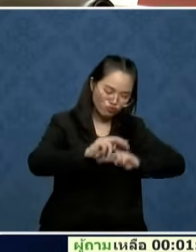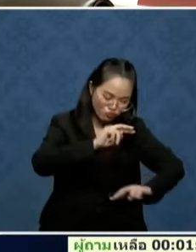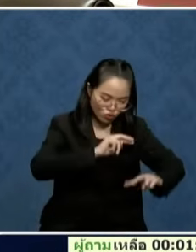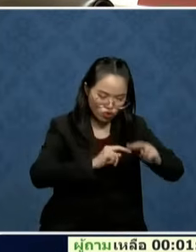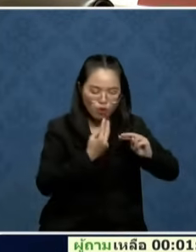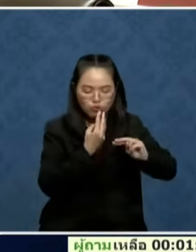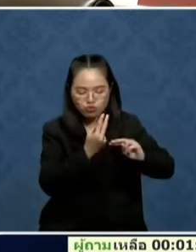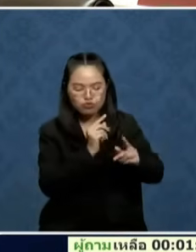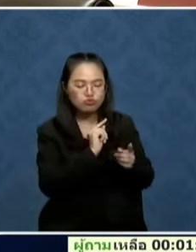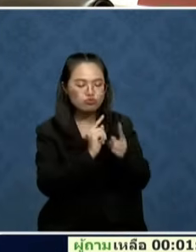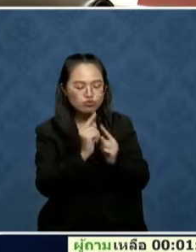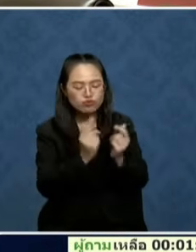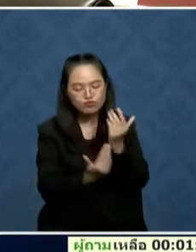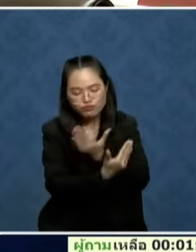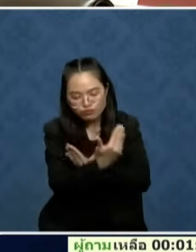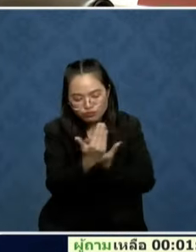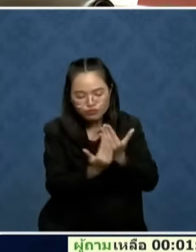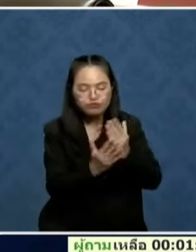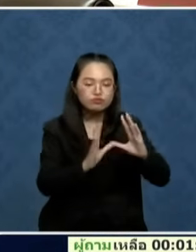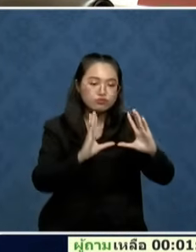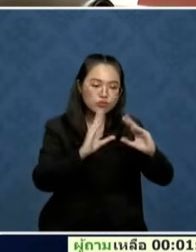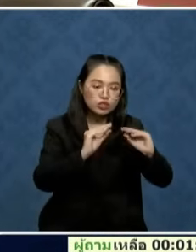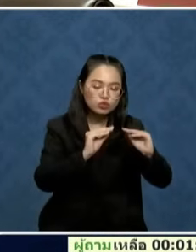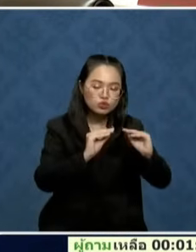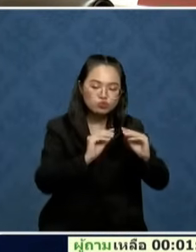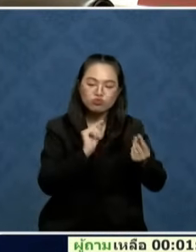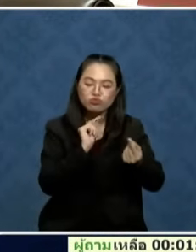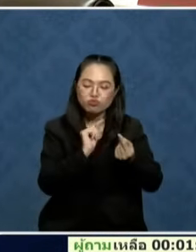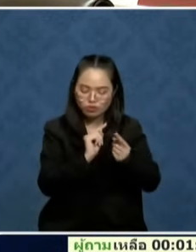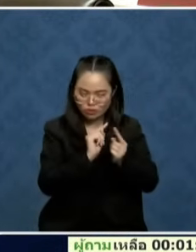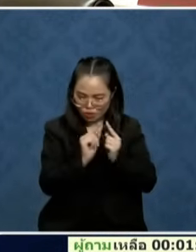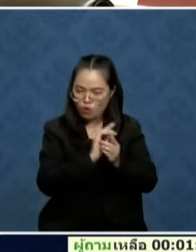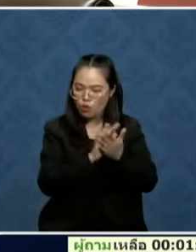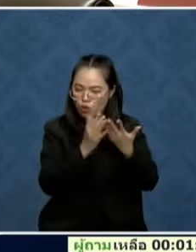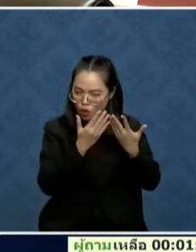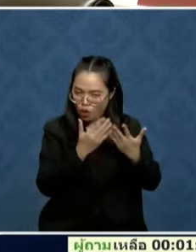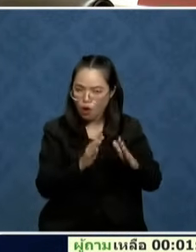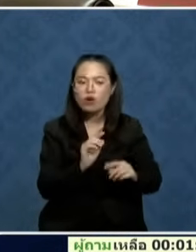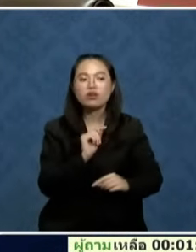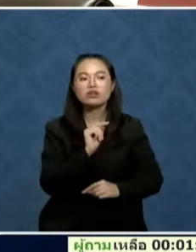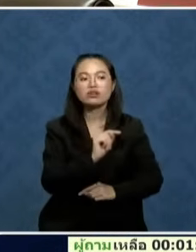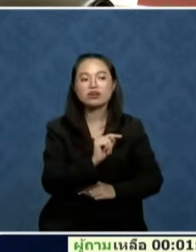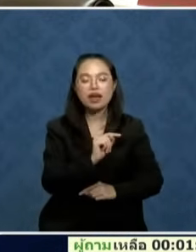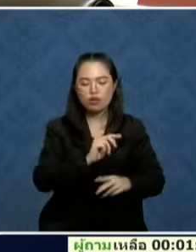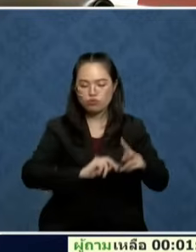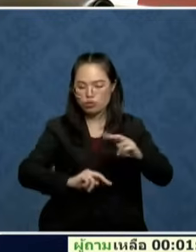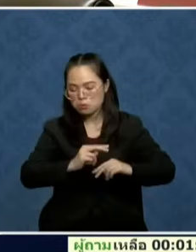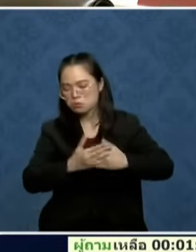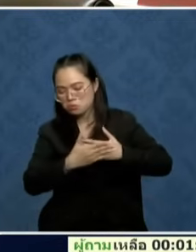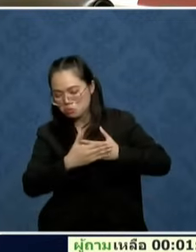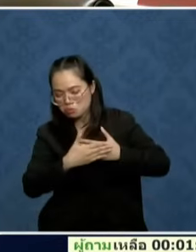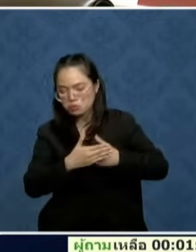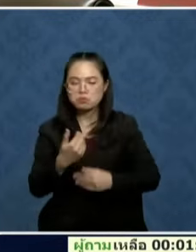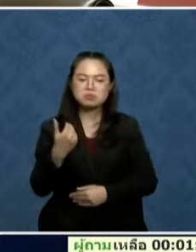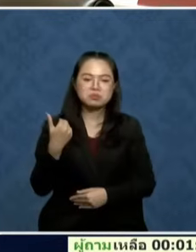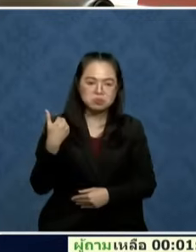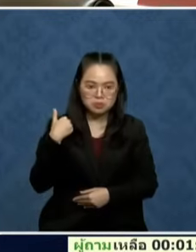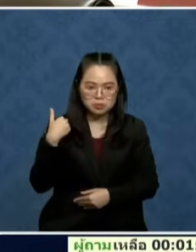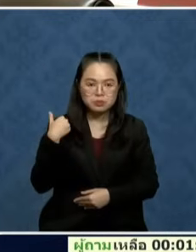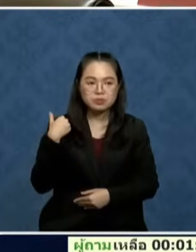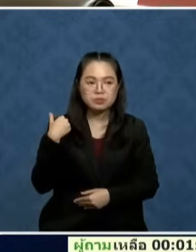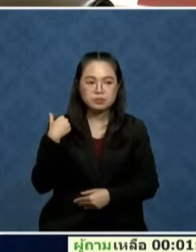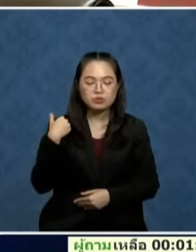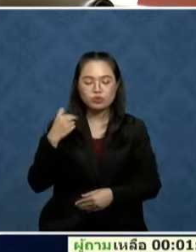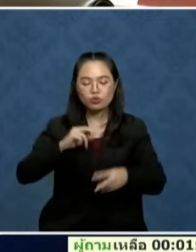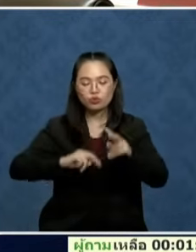ความร่วมมือกับผู้ที่ถูกร้องเรียนเพื่อให้ละเว้นหรือให้ระมัดระวังในการ